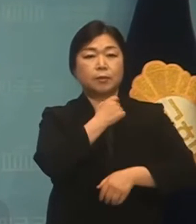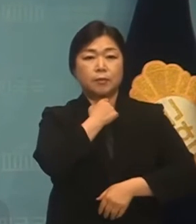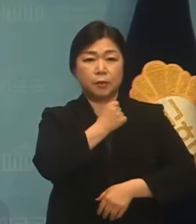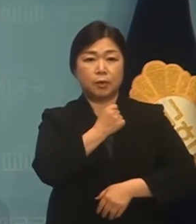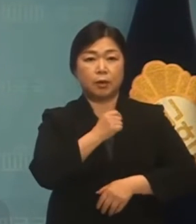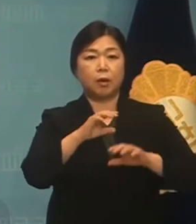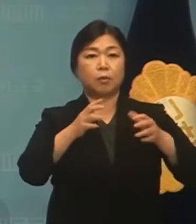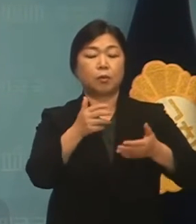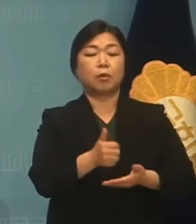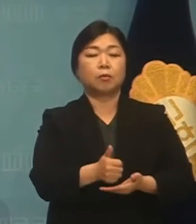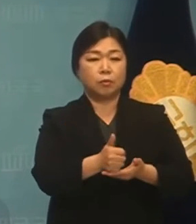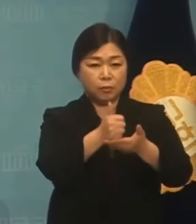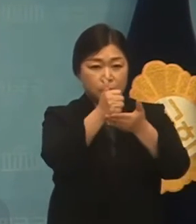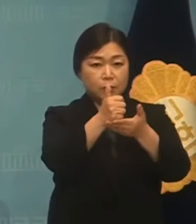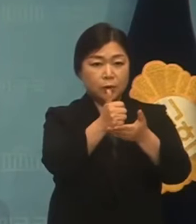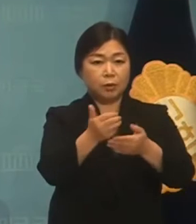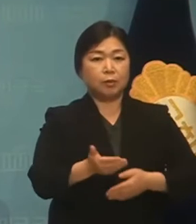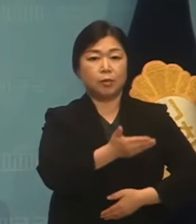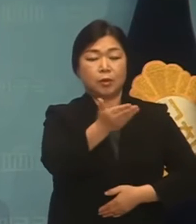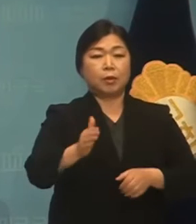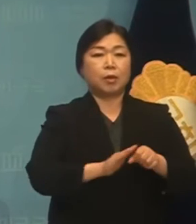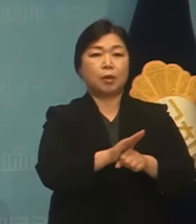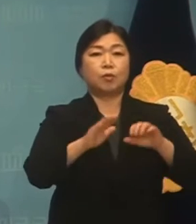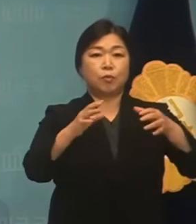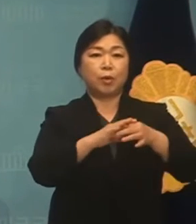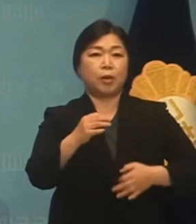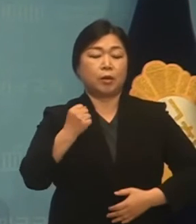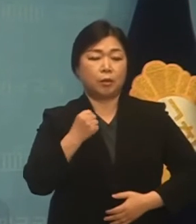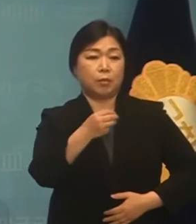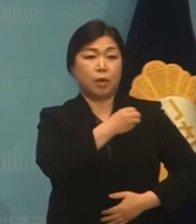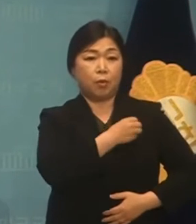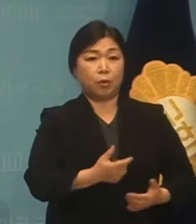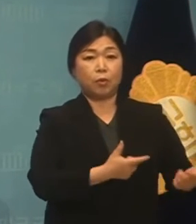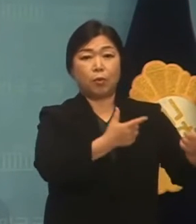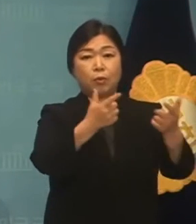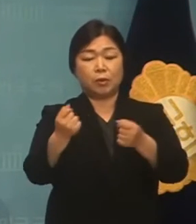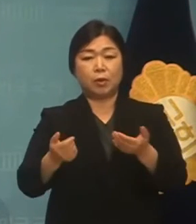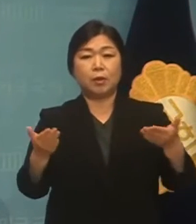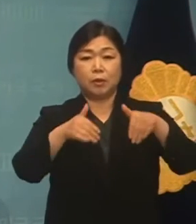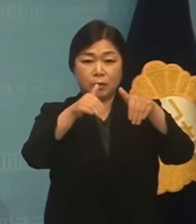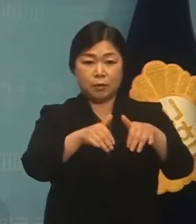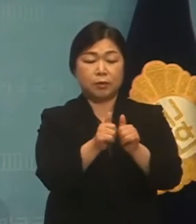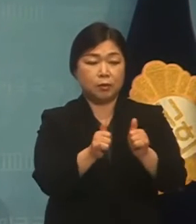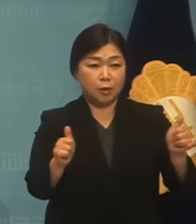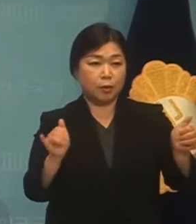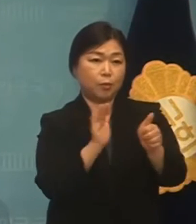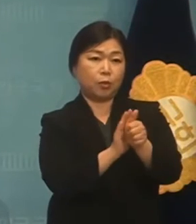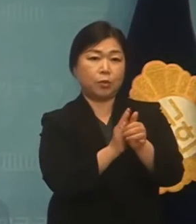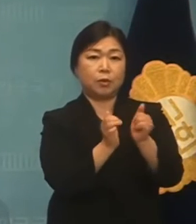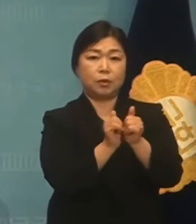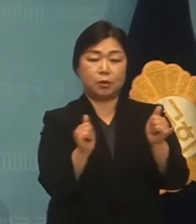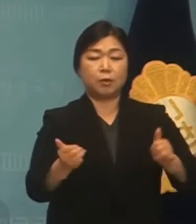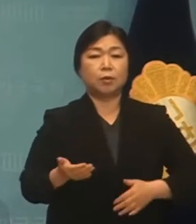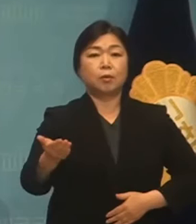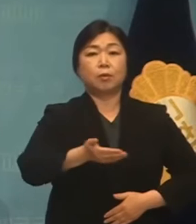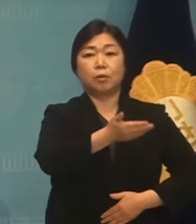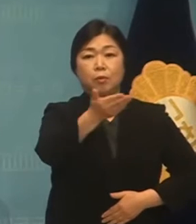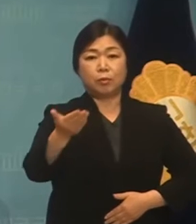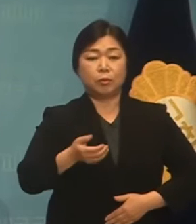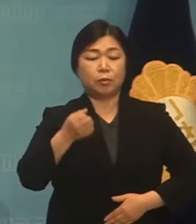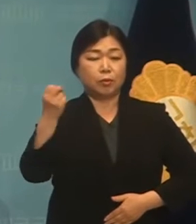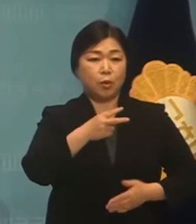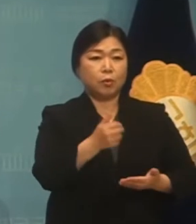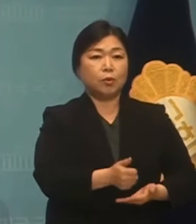존경하는 국민 여러분, 그리고 사랑하는 국민의힘 당원 동지와 당직자 보좌진 여러분, 그리고 존경하고